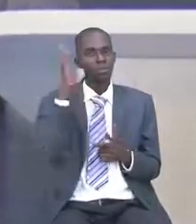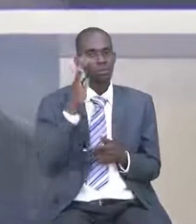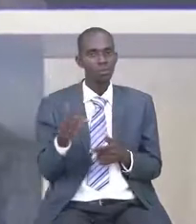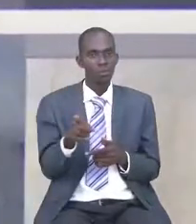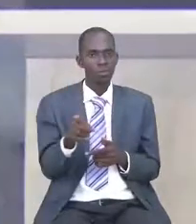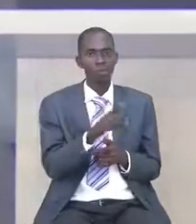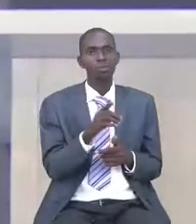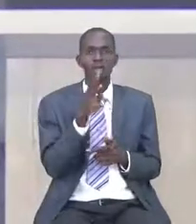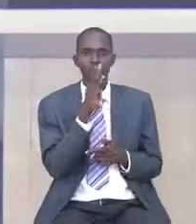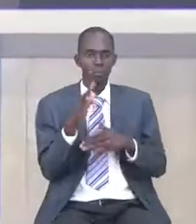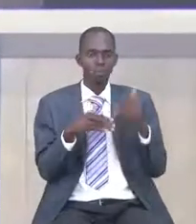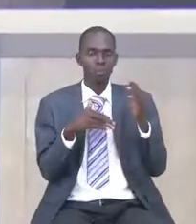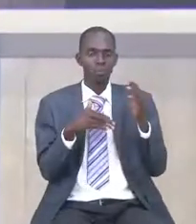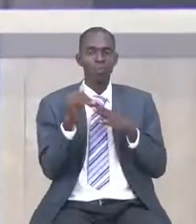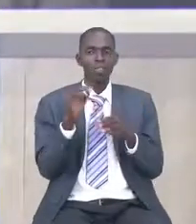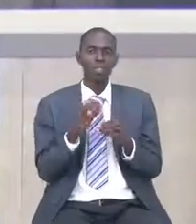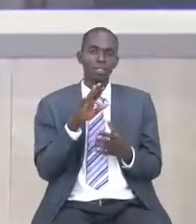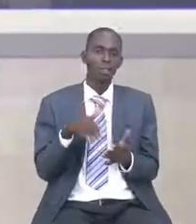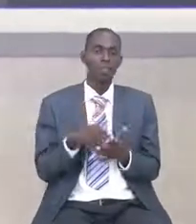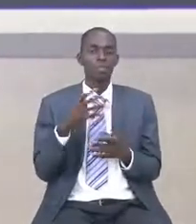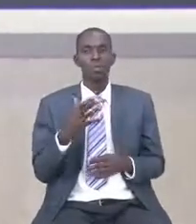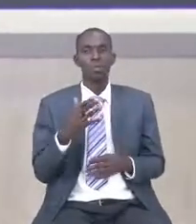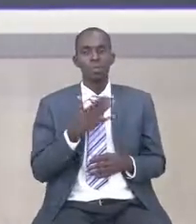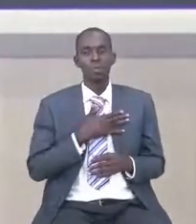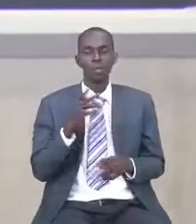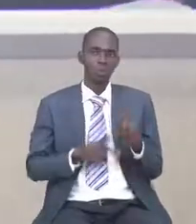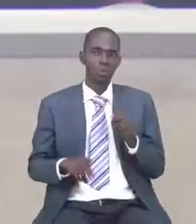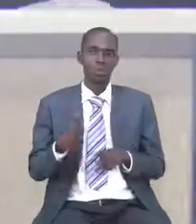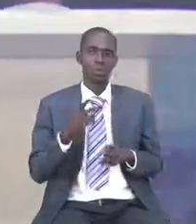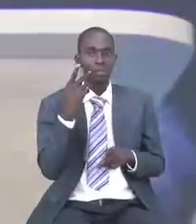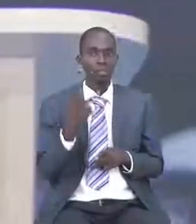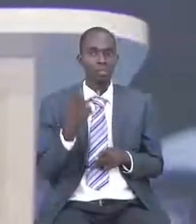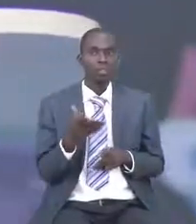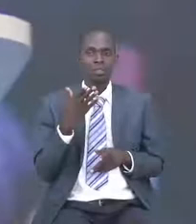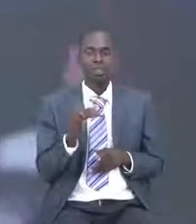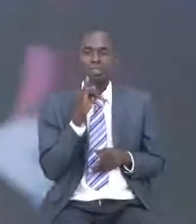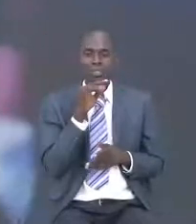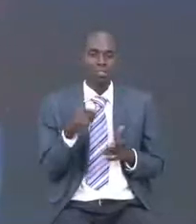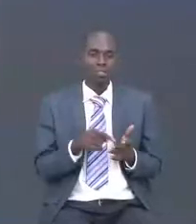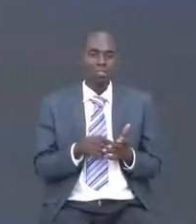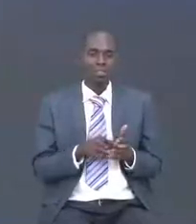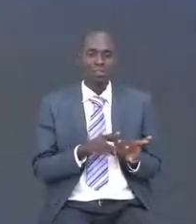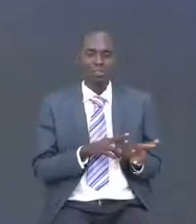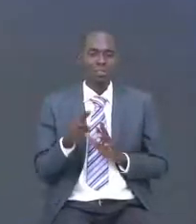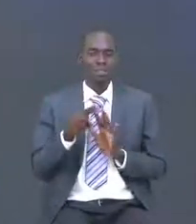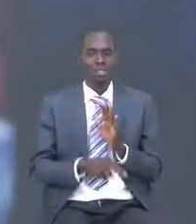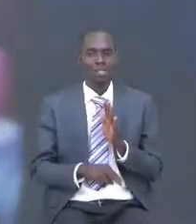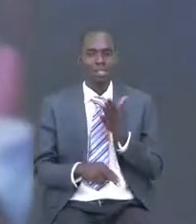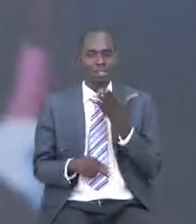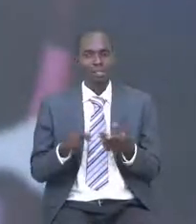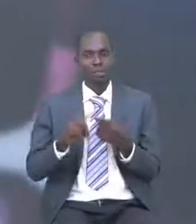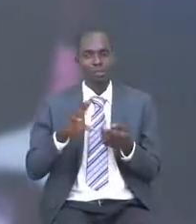S'ils apprennent, alors ils seront bâtis au milieu de mon peuple. Il y